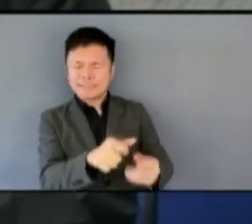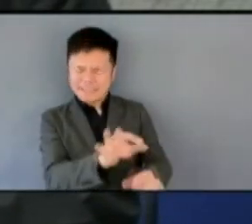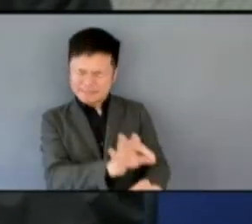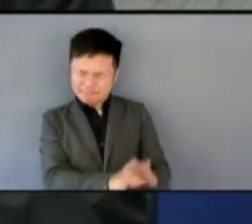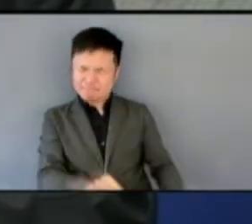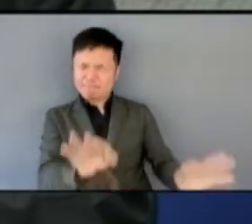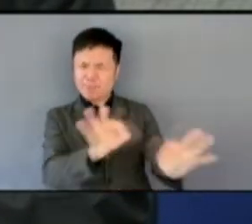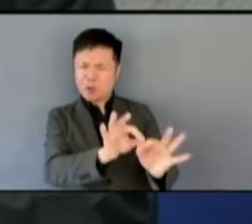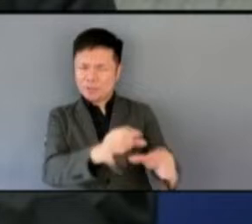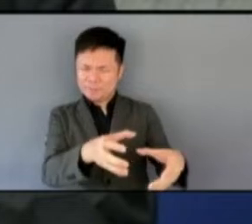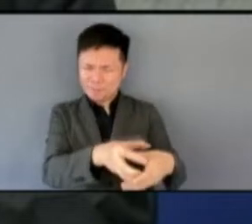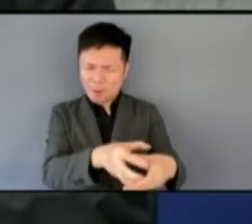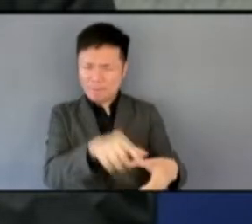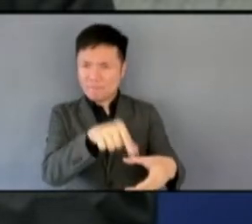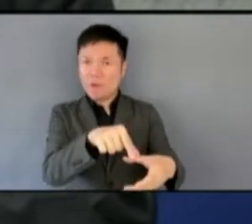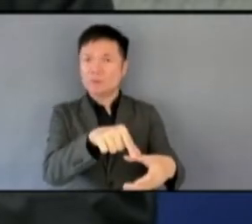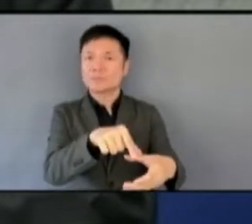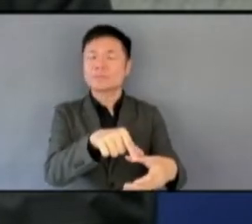Спасибо большое.